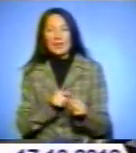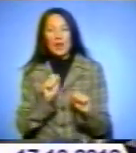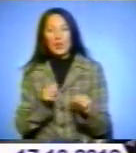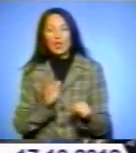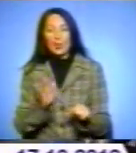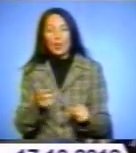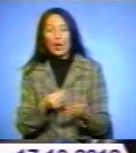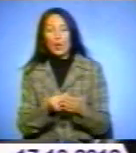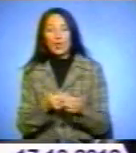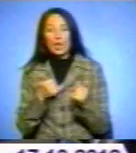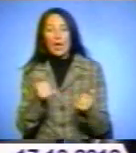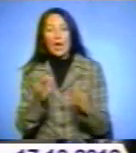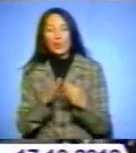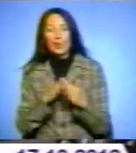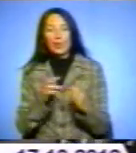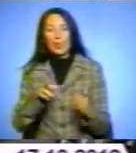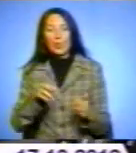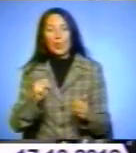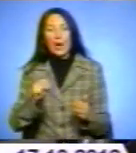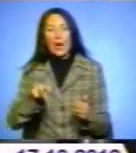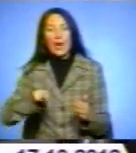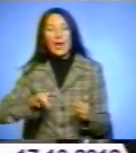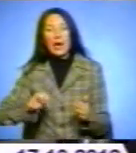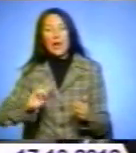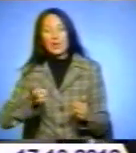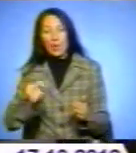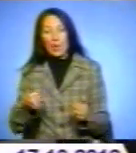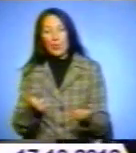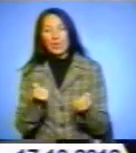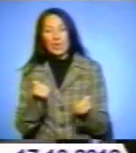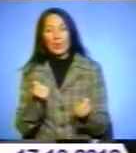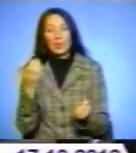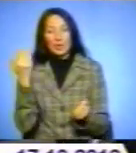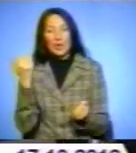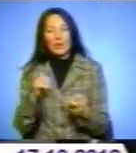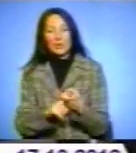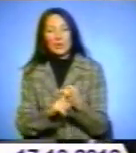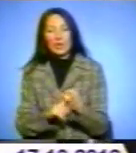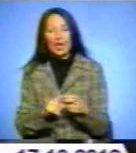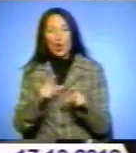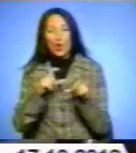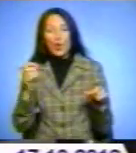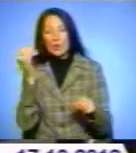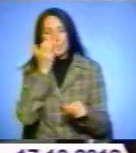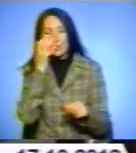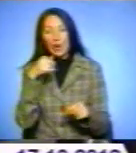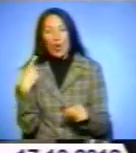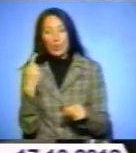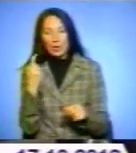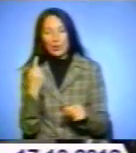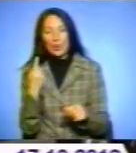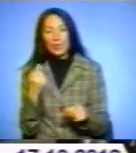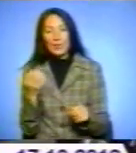для будинку «Малятко». Ми підтримуємо давні зв'язки з школою сліпих, обласною школою сліпих